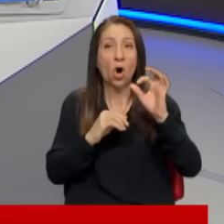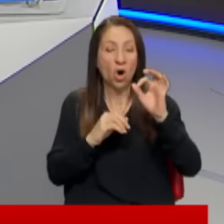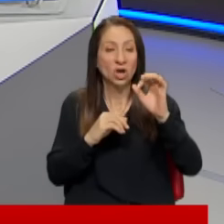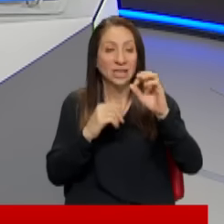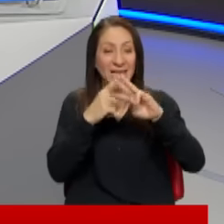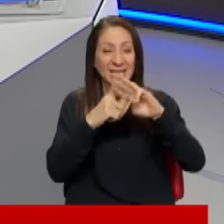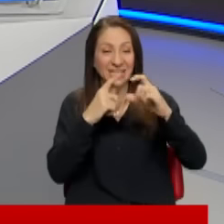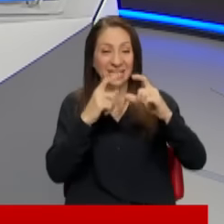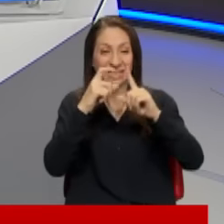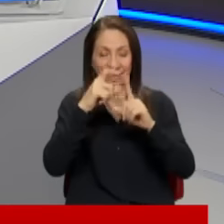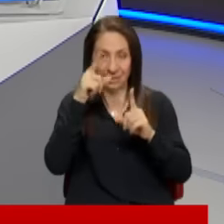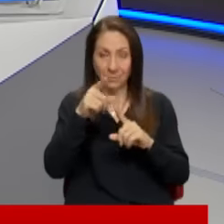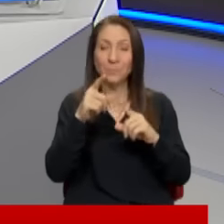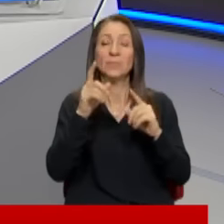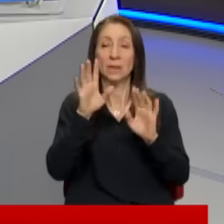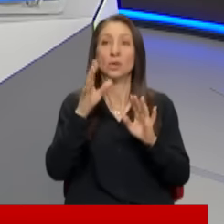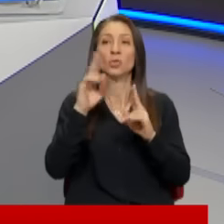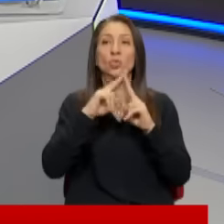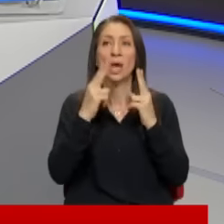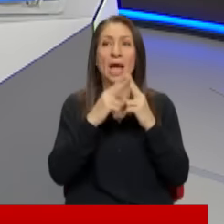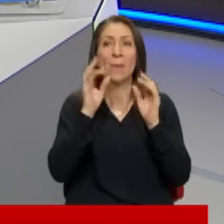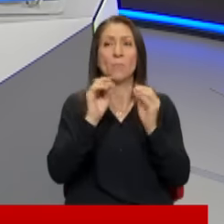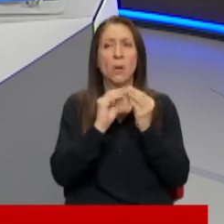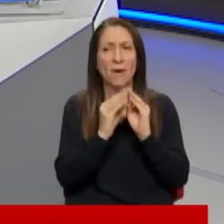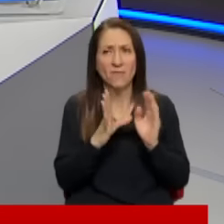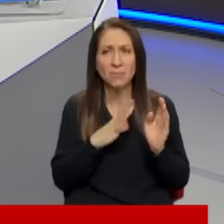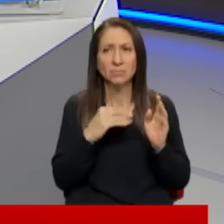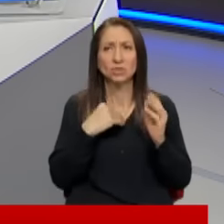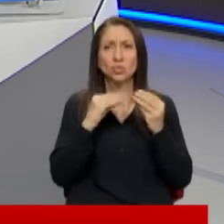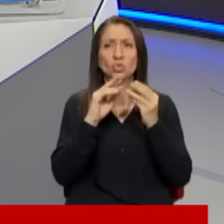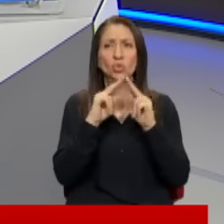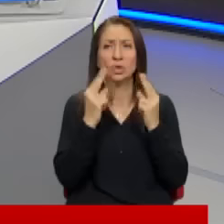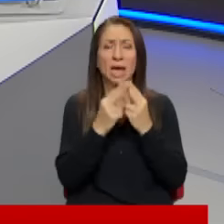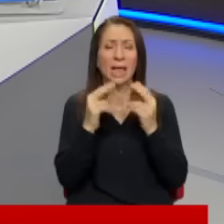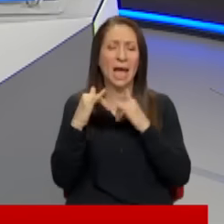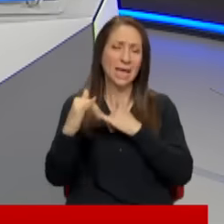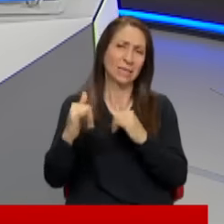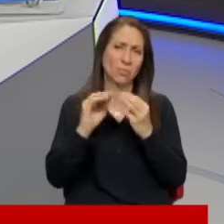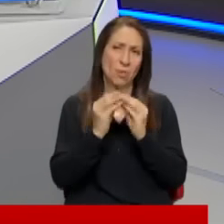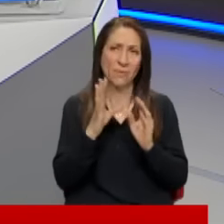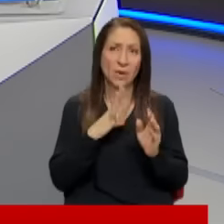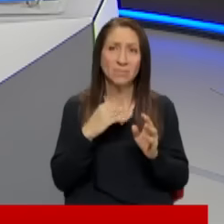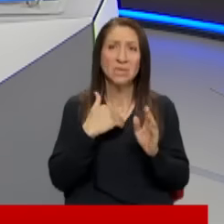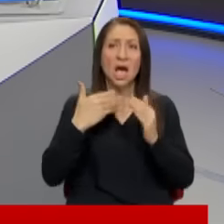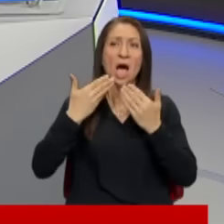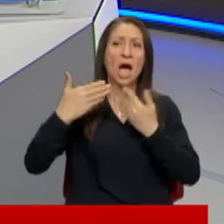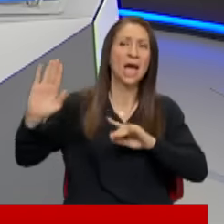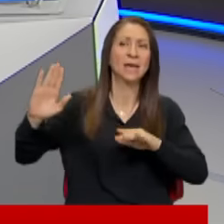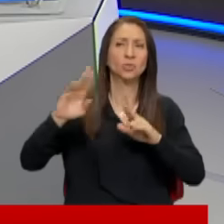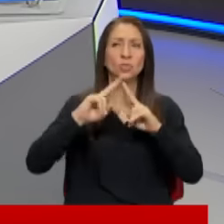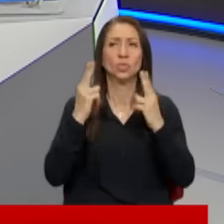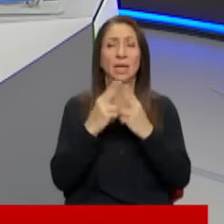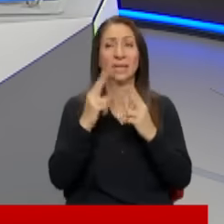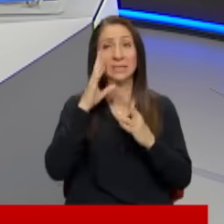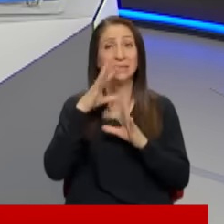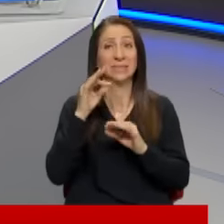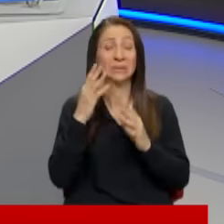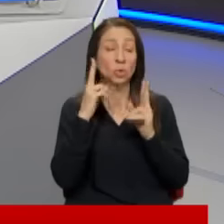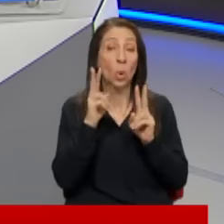yaptı. Şimdi hep bize diyorlar ya, dünya sorun yaşıyor. Biz de dünyayla birlikte sorun yaşıyoruz. Evet. Biz ayrı dünyaların insanıyız, görünen o ki.